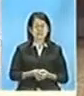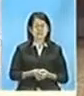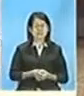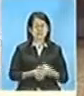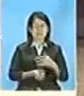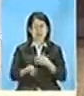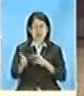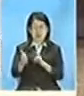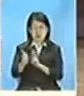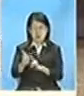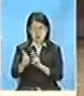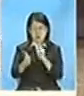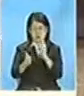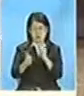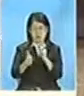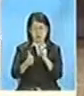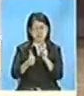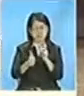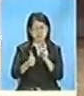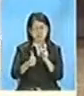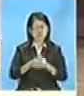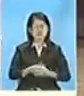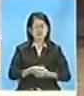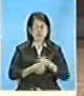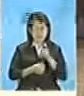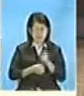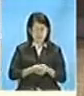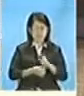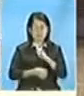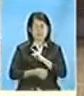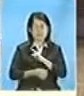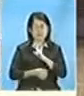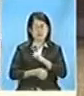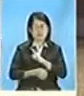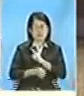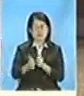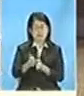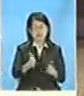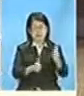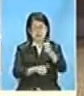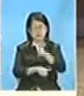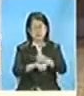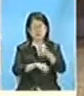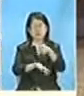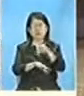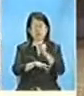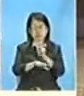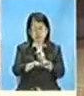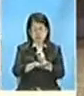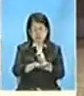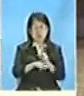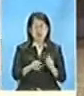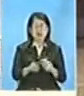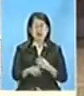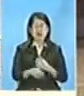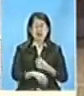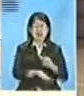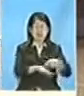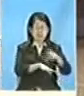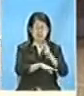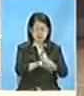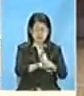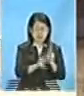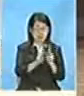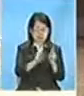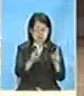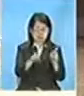รองประธานสภาคนที่หนึ่งนั้นต้องทำหน้าที่ประธานวิปเพราะฉะนั้นจะต้องเป็นผู้